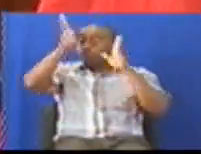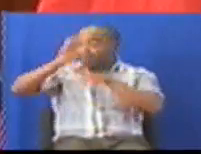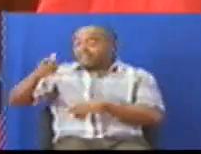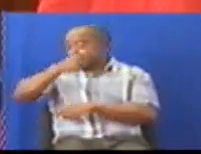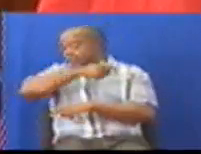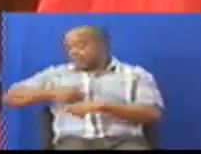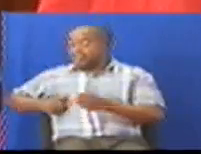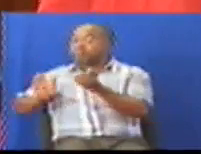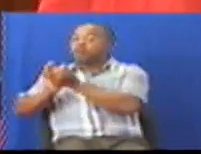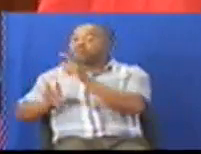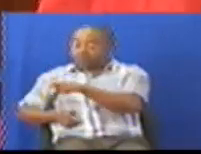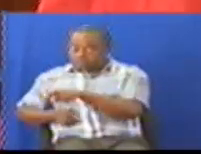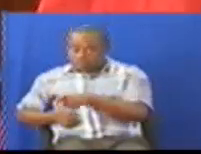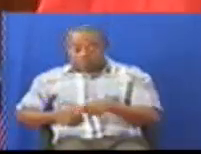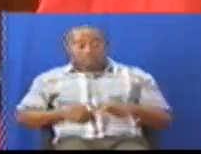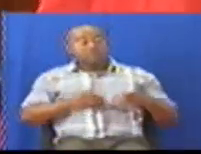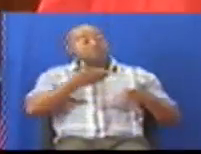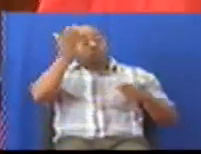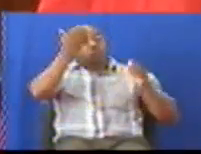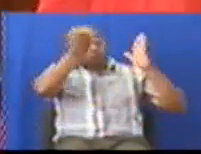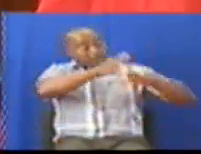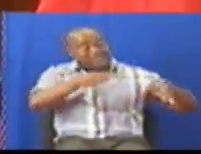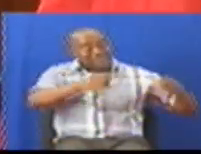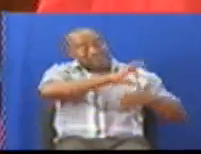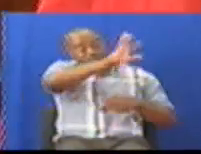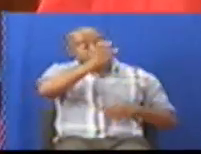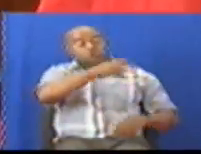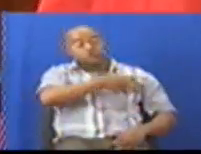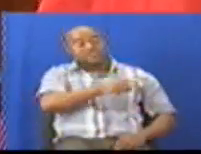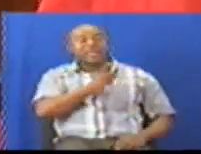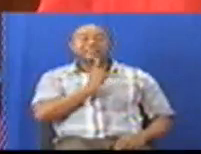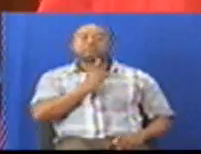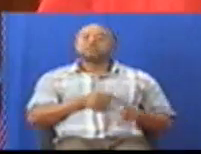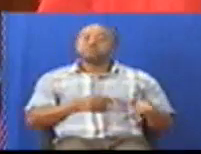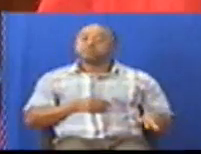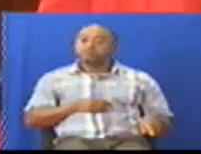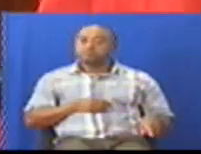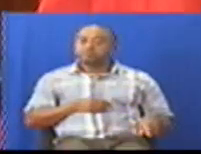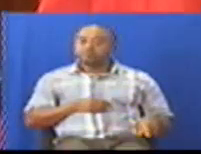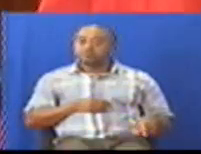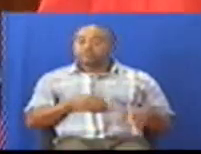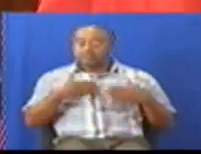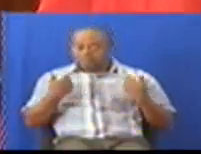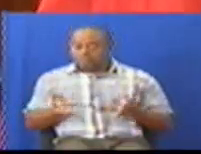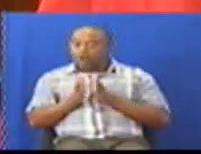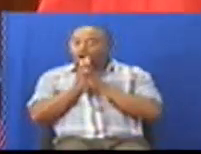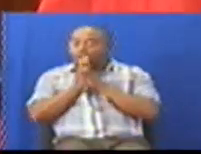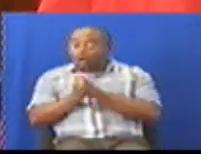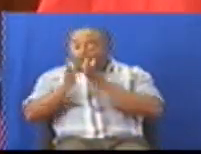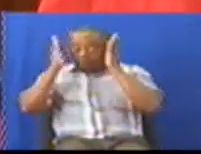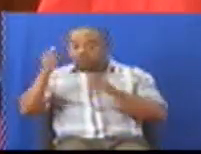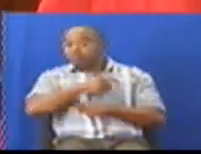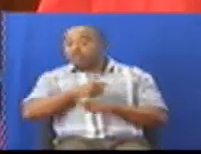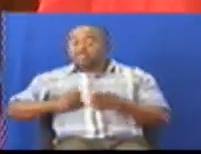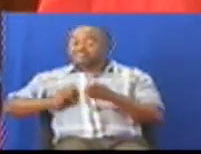waje kutekeleza yale waliokusudia kuyapata. Kwa maana hiyo, namuombea Mheshimiwa Rais arudi, namuombea